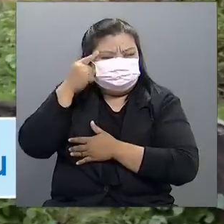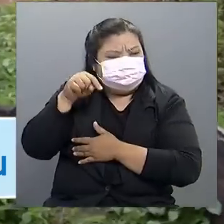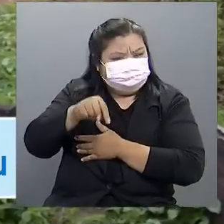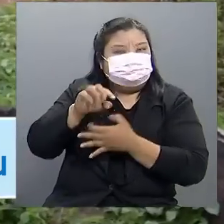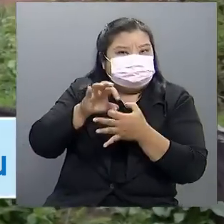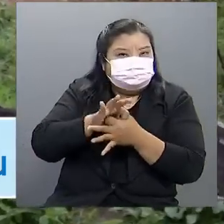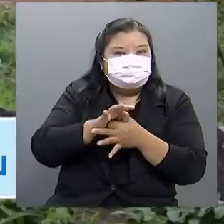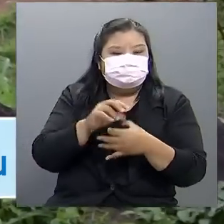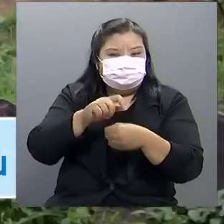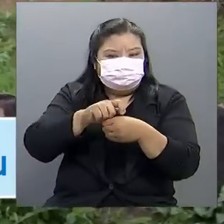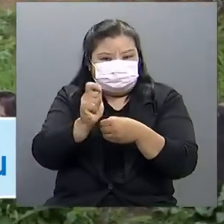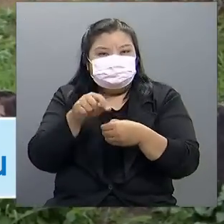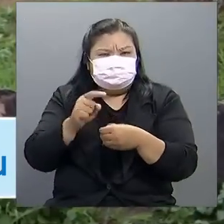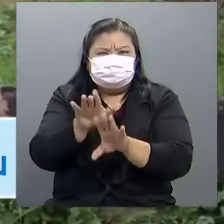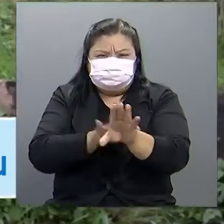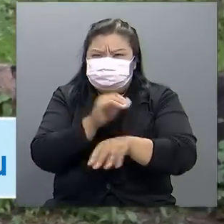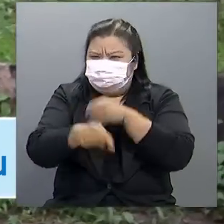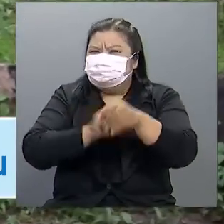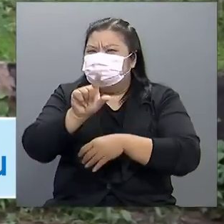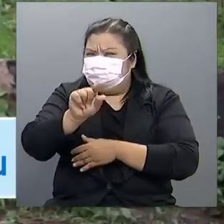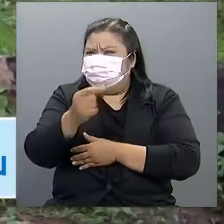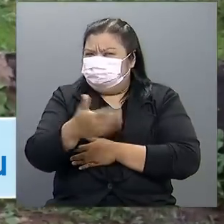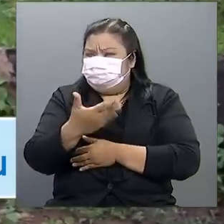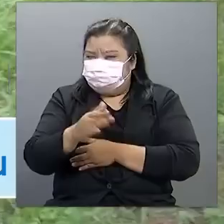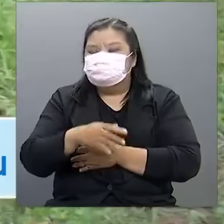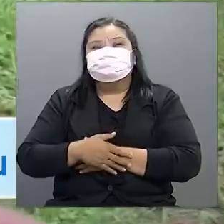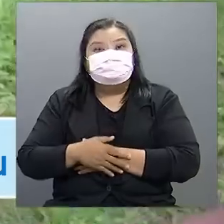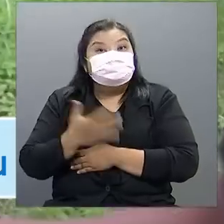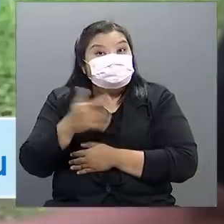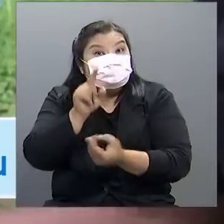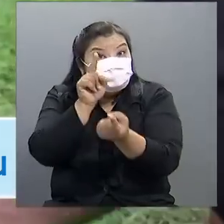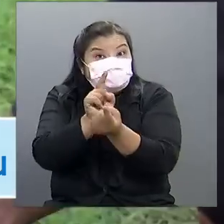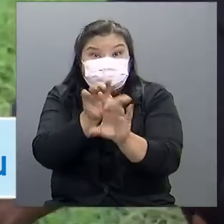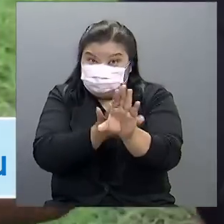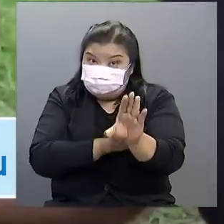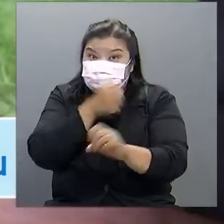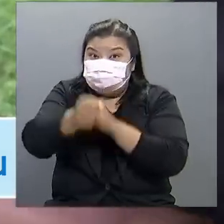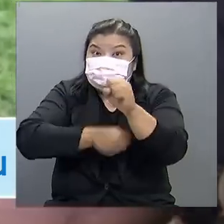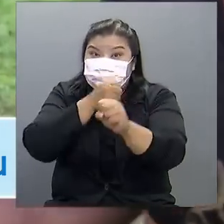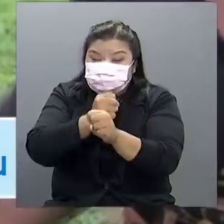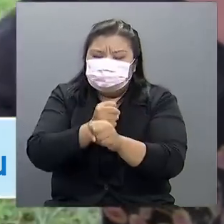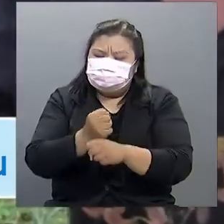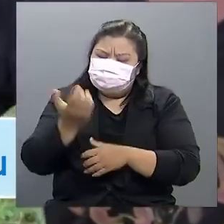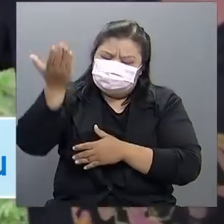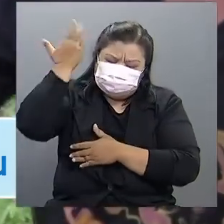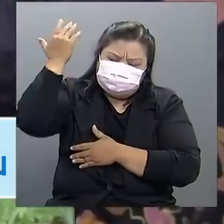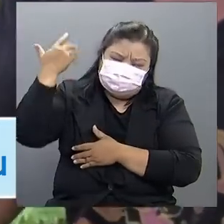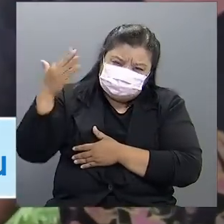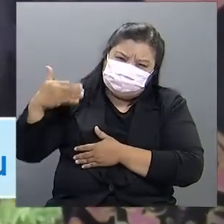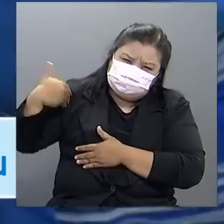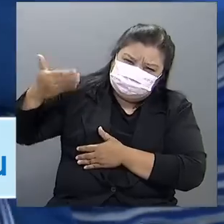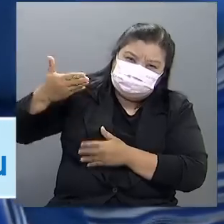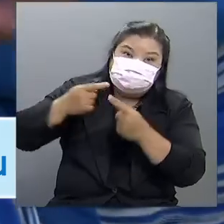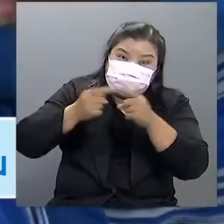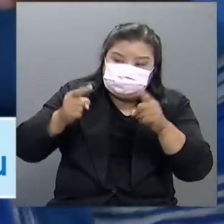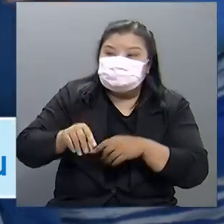่ presume to ปีชาวบ้านเขาเล่าว่aj oc มาหลายปี klarแต่ว่าชาบ้านไปแ้งห